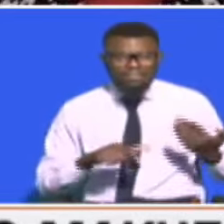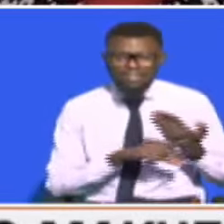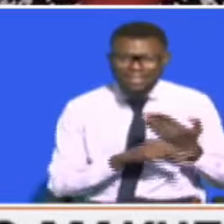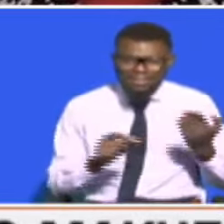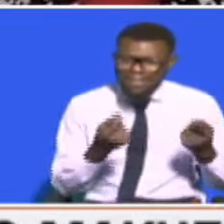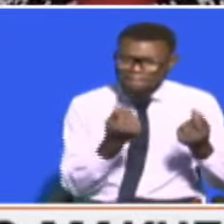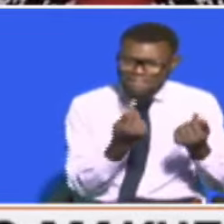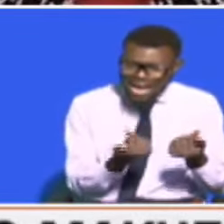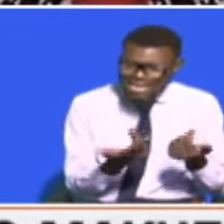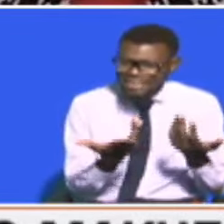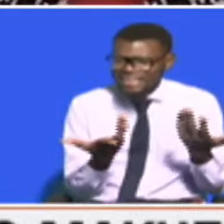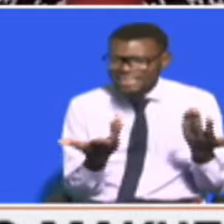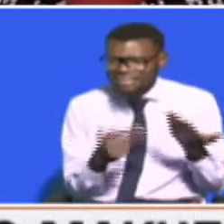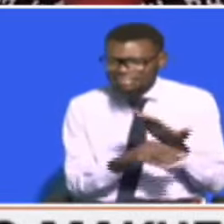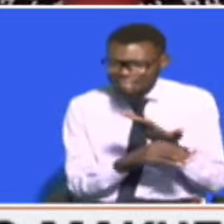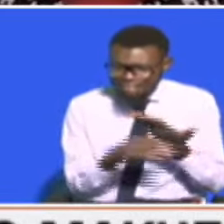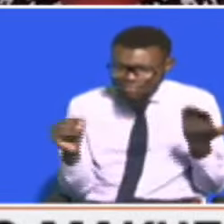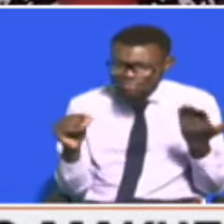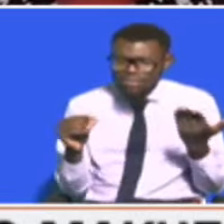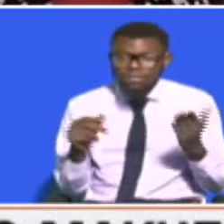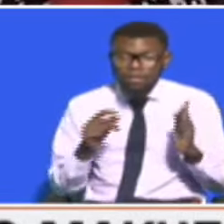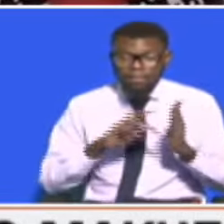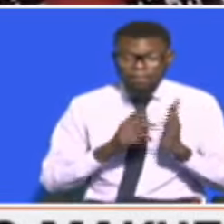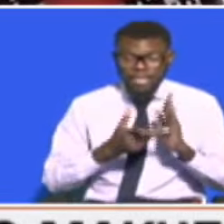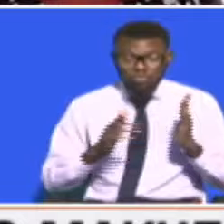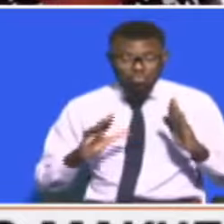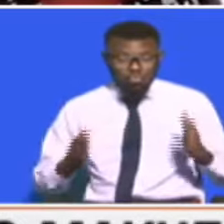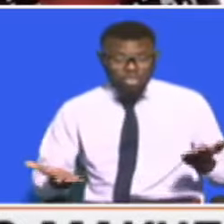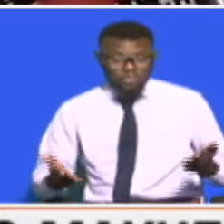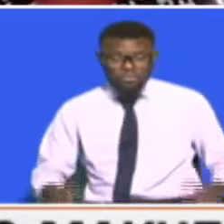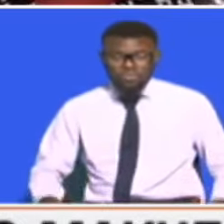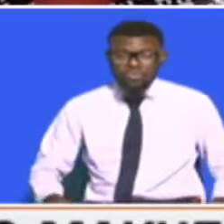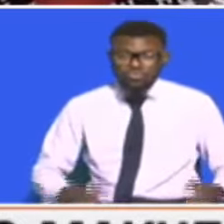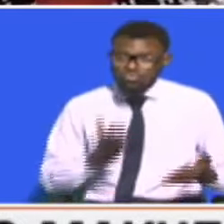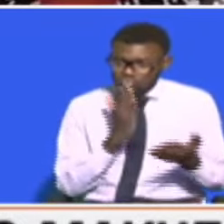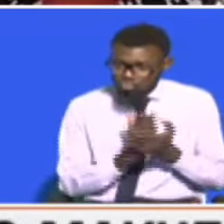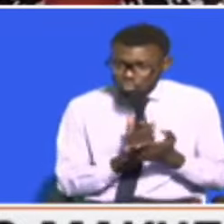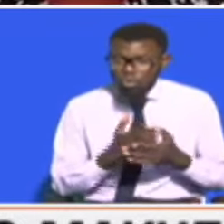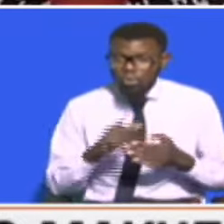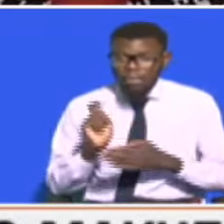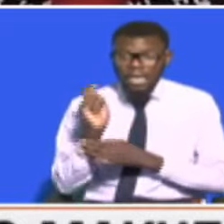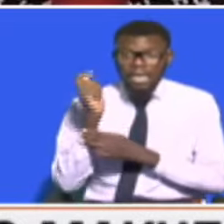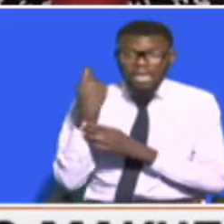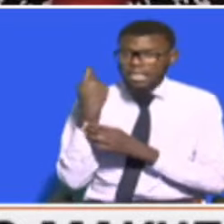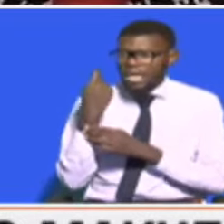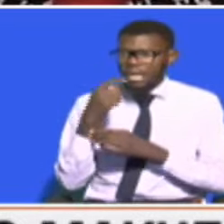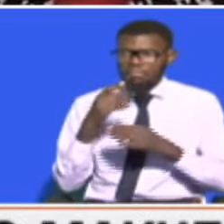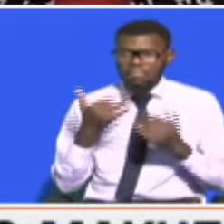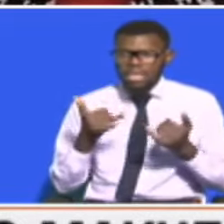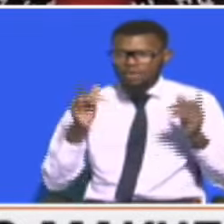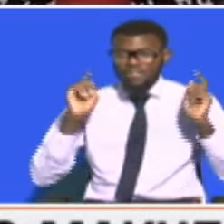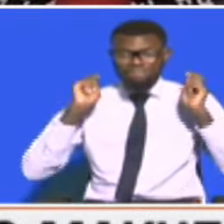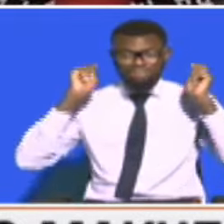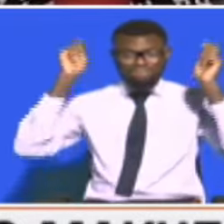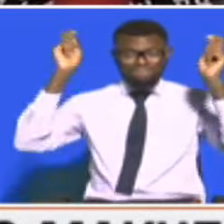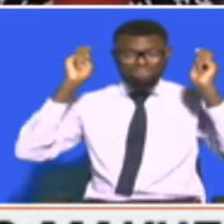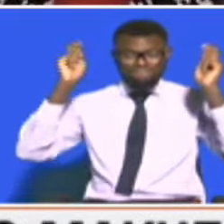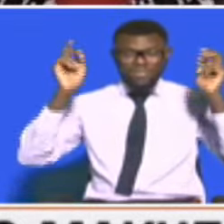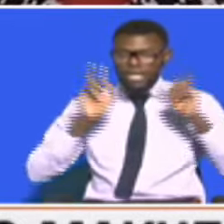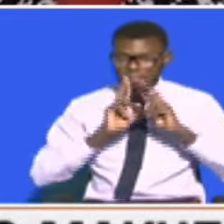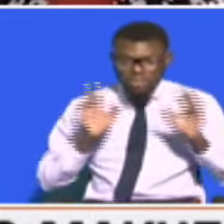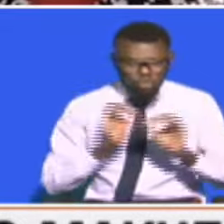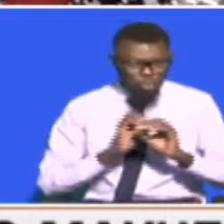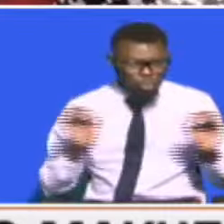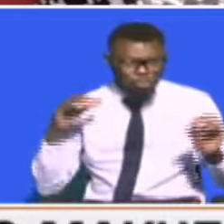pesa nyingi, na hii ni kumaanisha yale mambo yanaendelea Kenya si mambo ya kawaida, na ni mambo ambayo ni